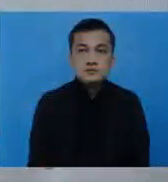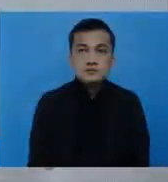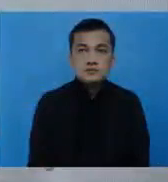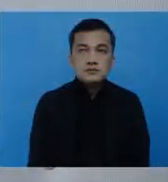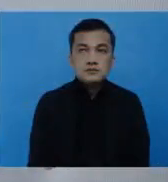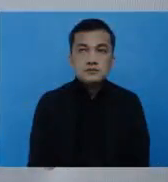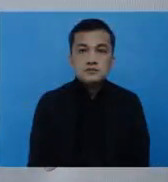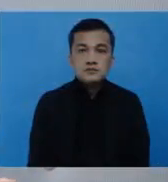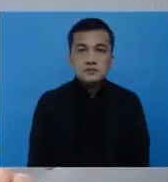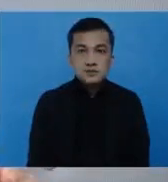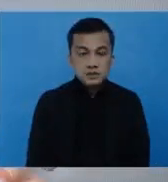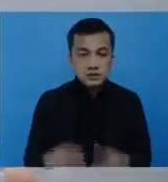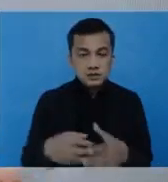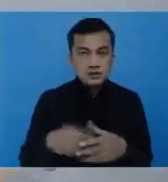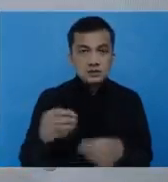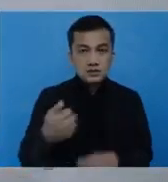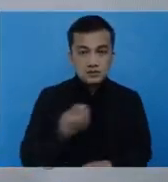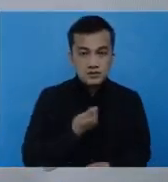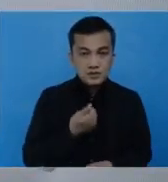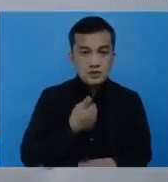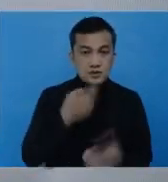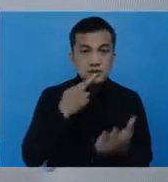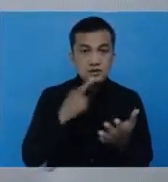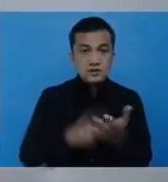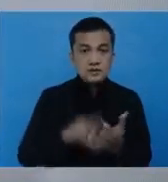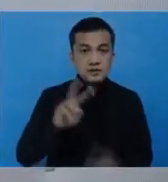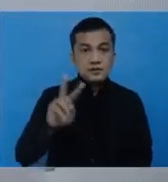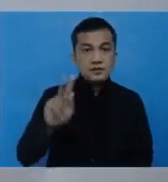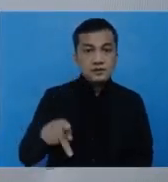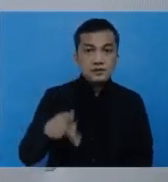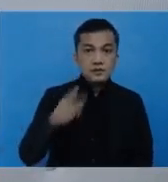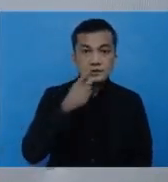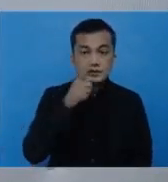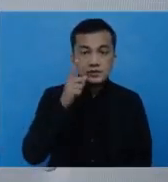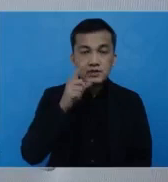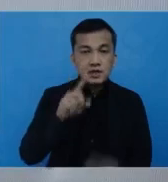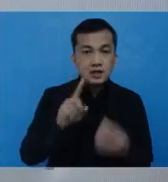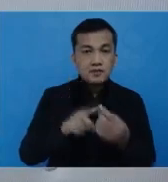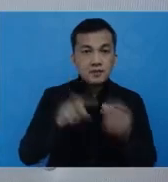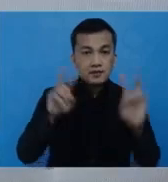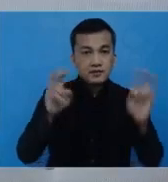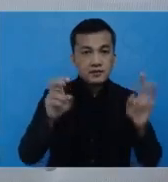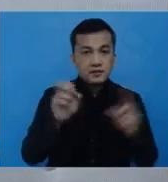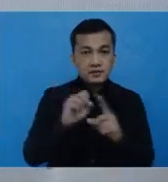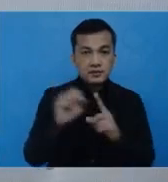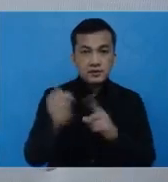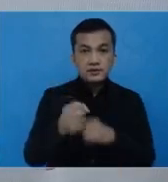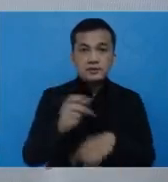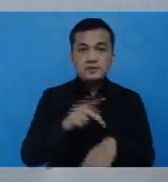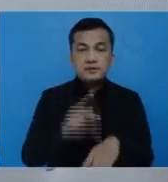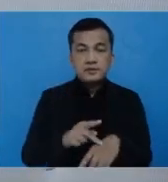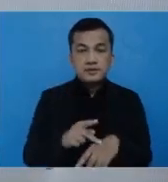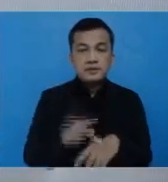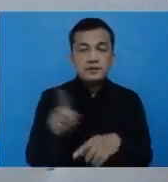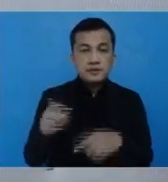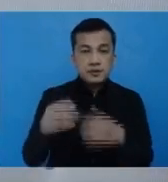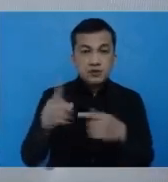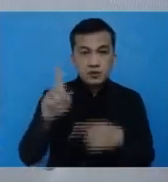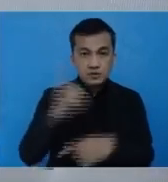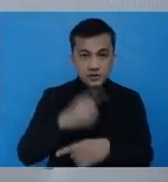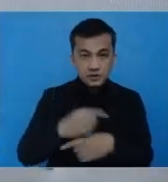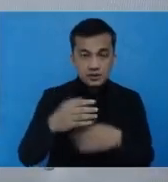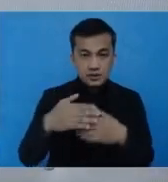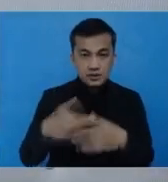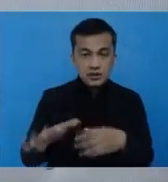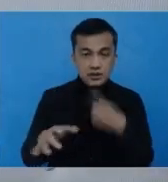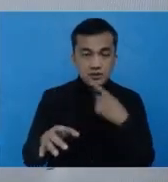naglabas ng sarili niyang report si Vice President Lenny Robredo tungkol sa estado ng bansa. That's a day after President Duterte's last State of the